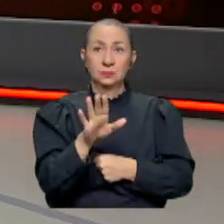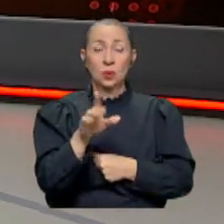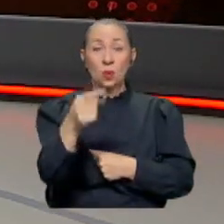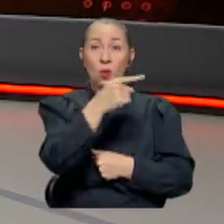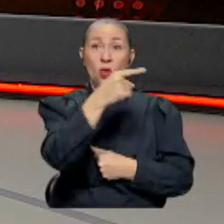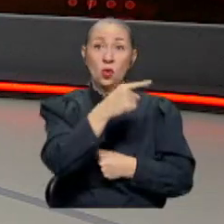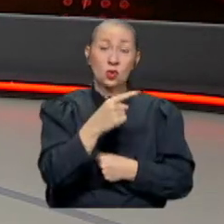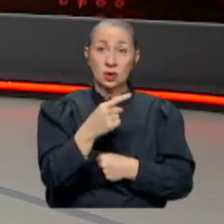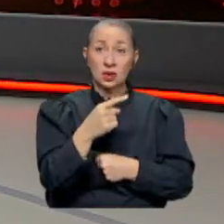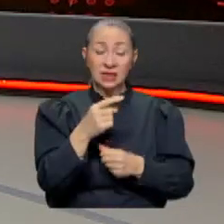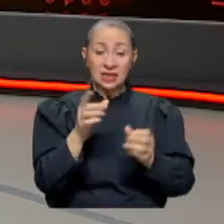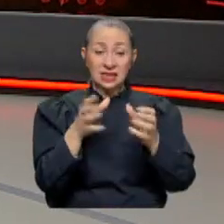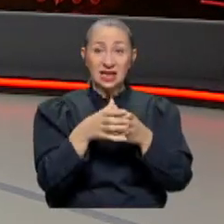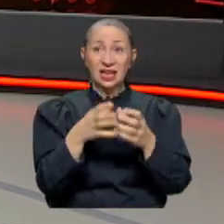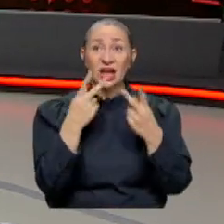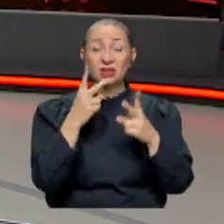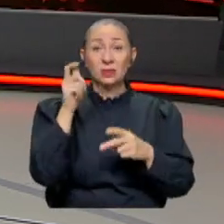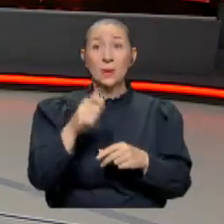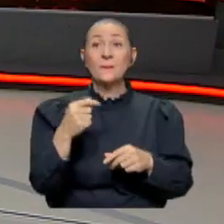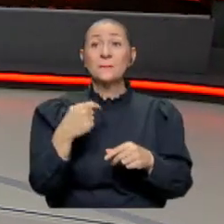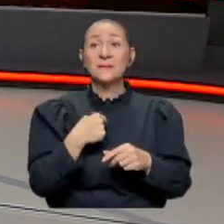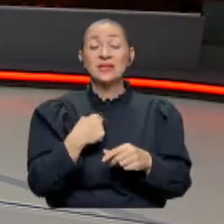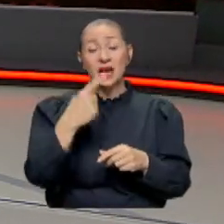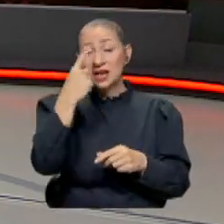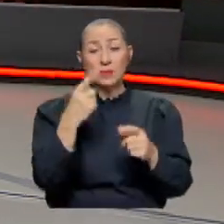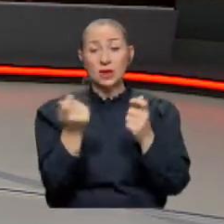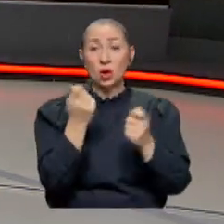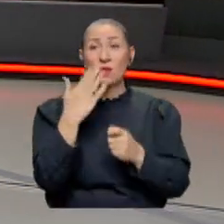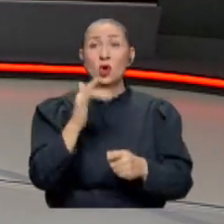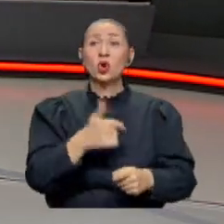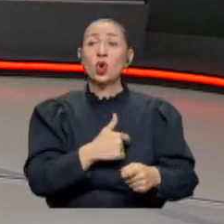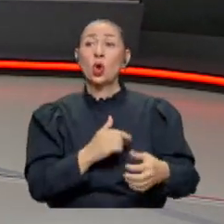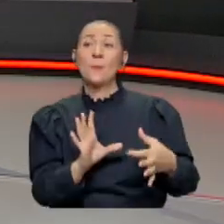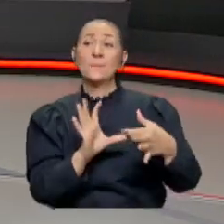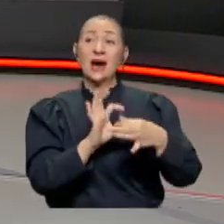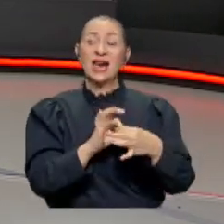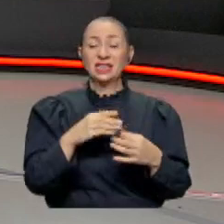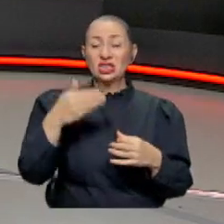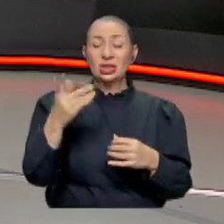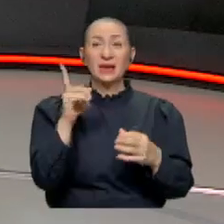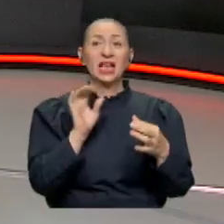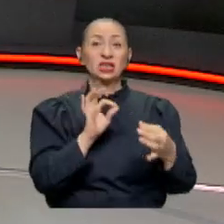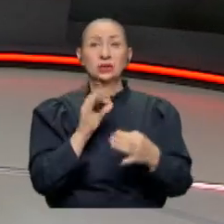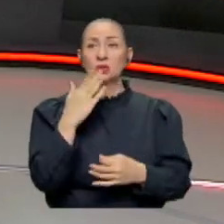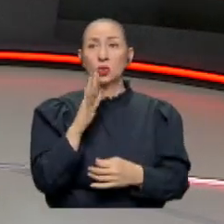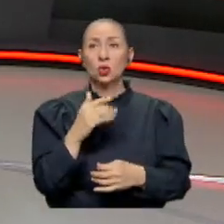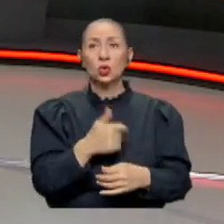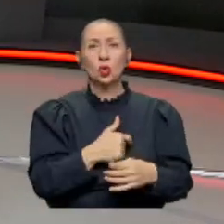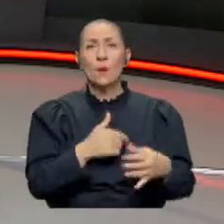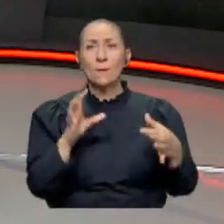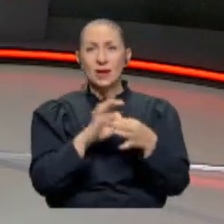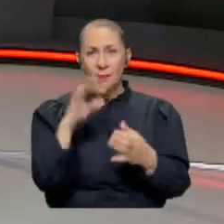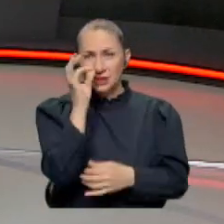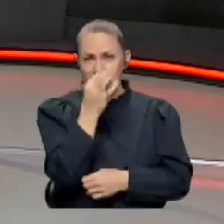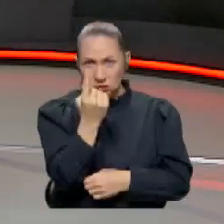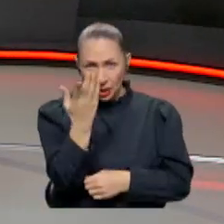O söz konusu tarikattan açıklama yapılıyor. Bizde resmi bir görevi yok. Gönül bağı dışında bir ilişkisi yok. Gönül bağı basit